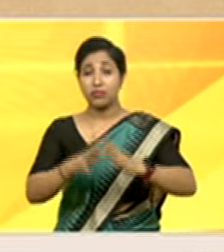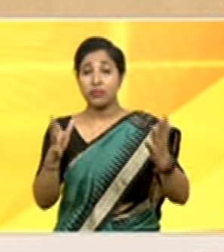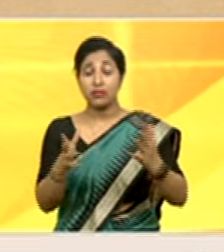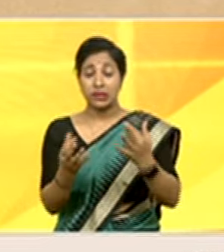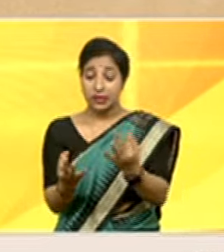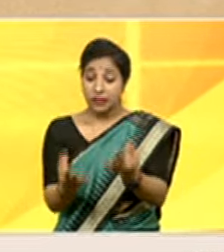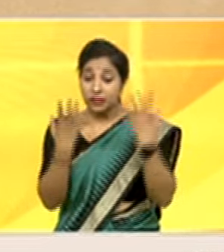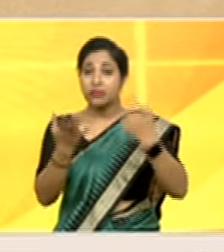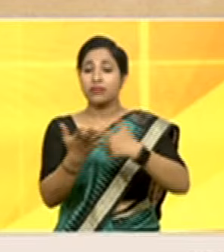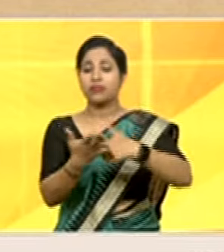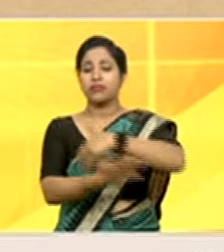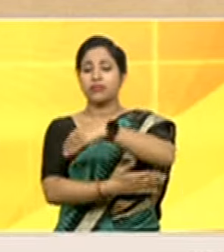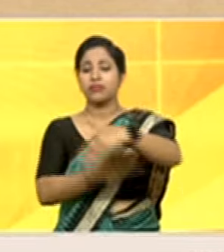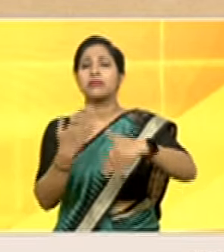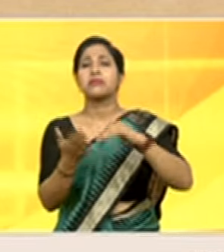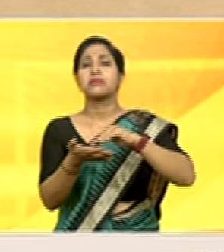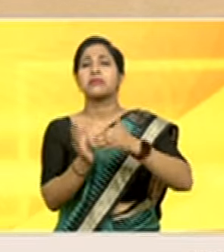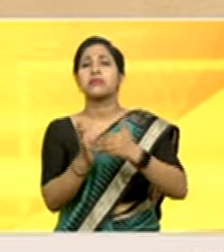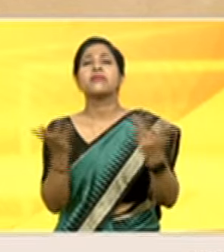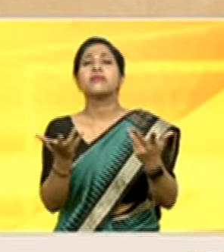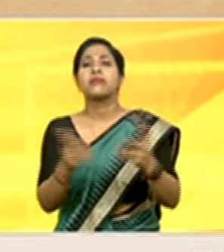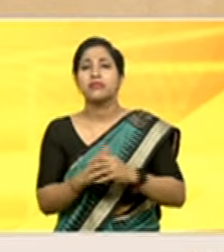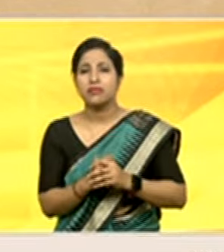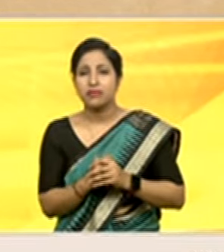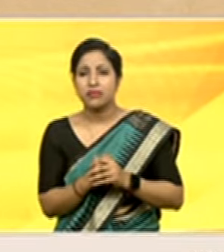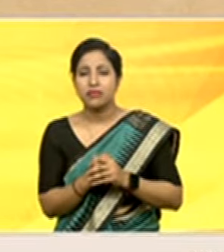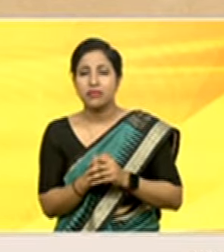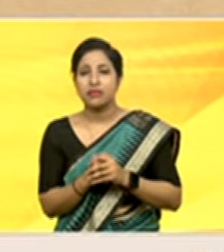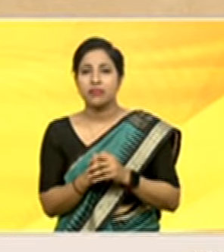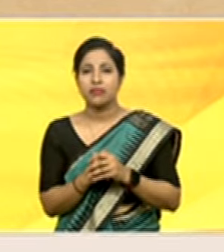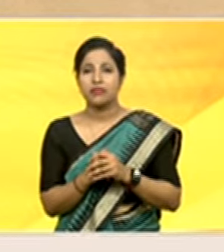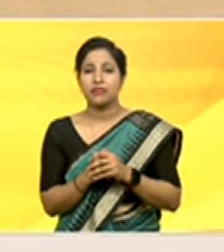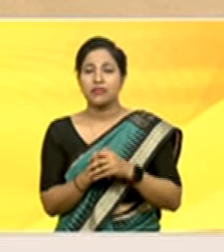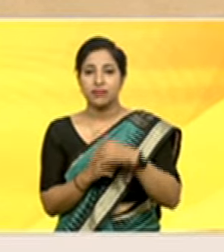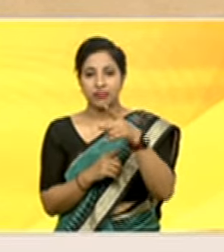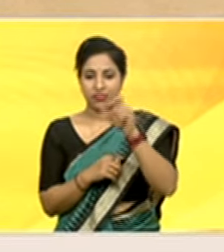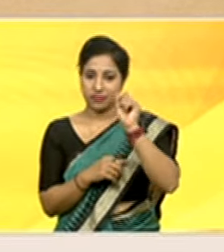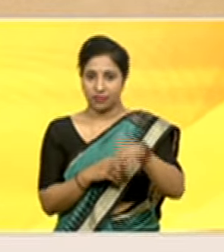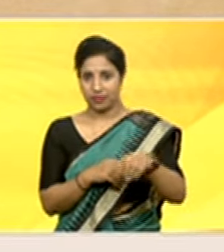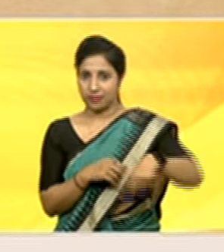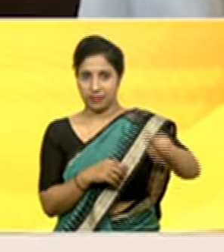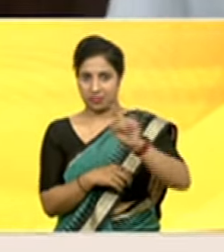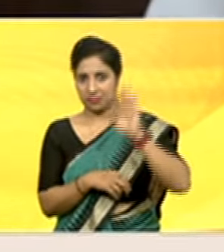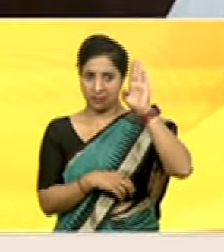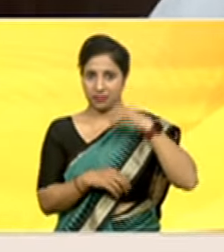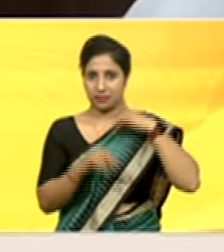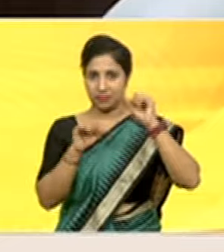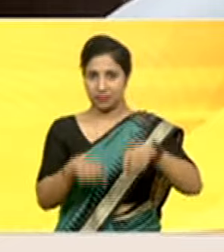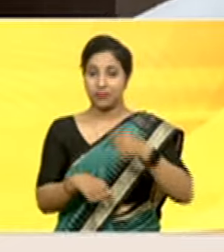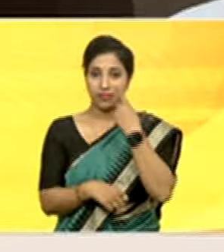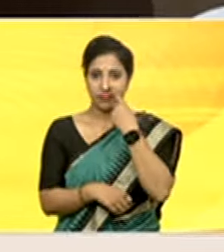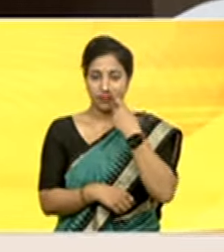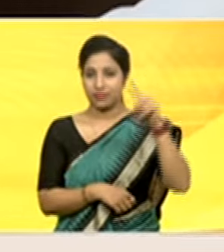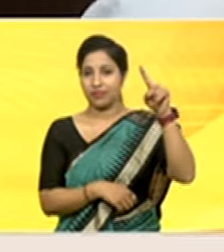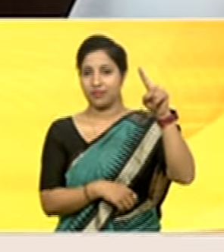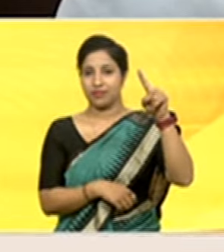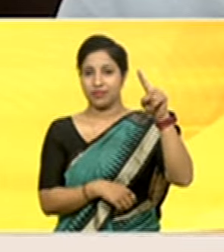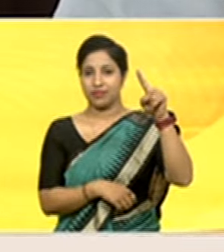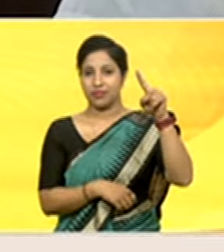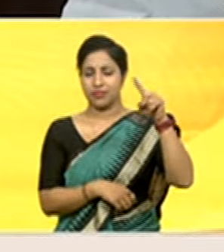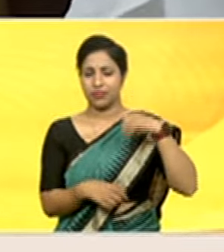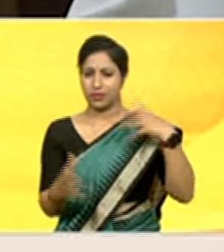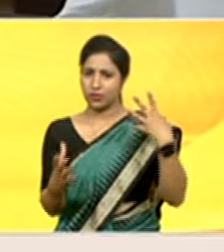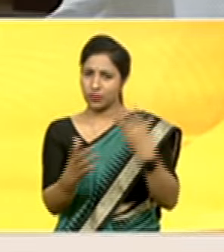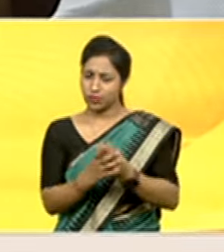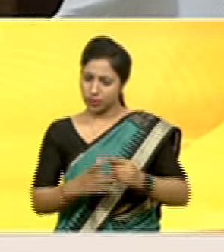अनमोल रिष्टा कौन सा होता है तो आप जरूर कहेंगे मां हम